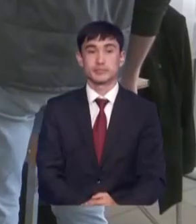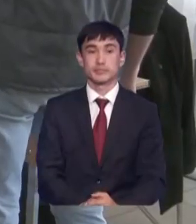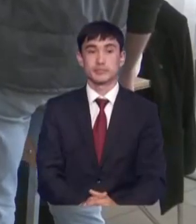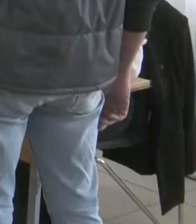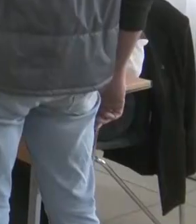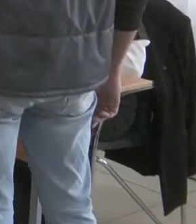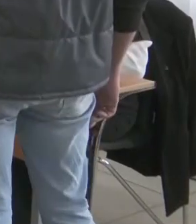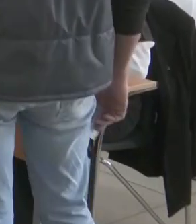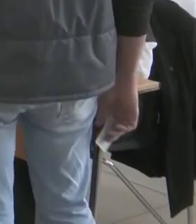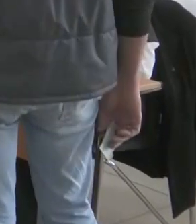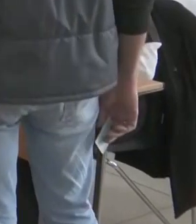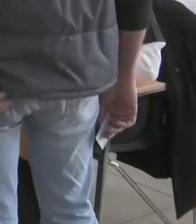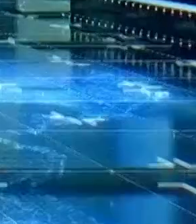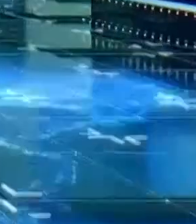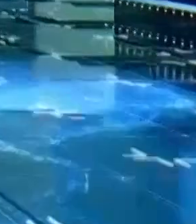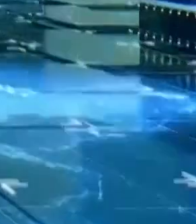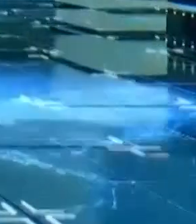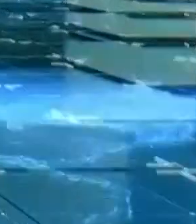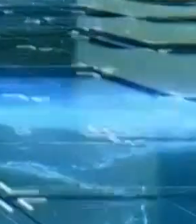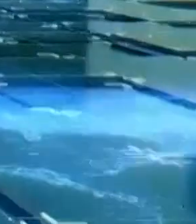Қазтұрғанов, Жетісу телеарнасы.